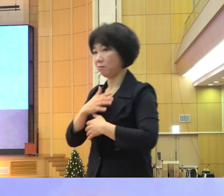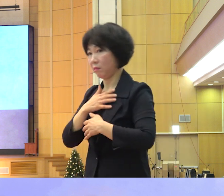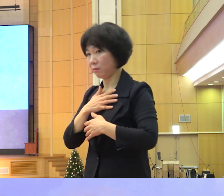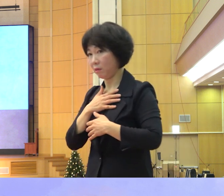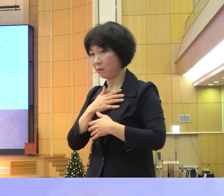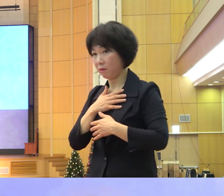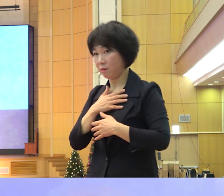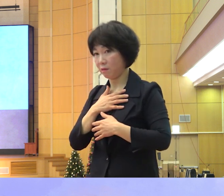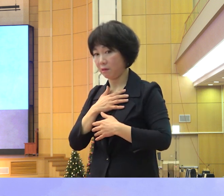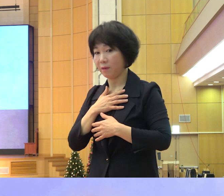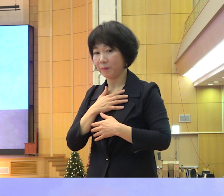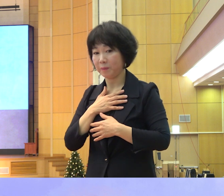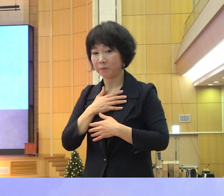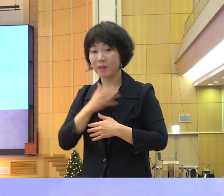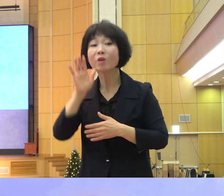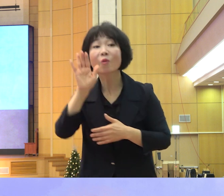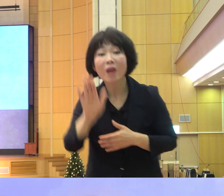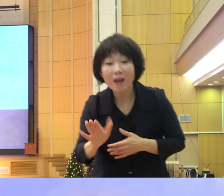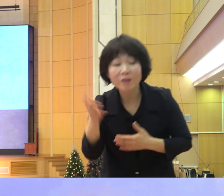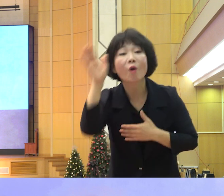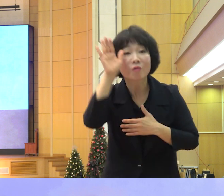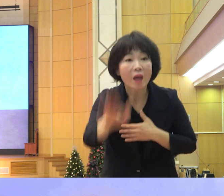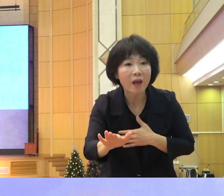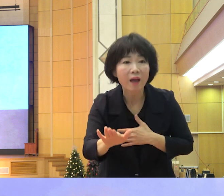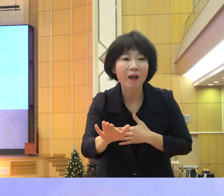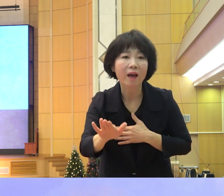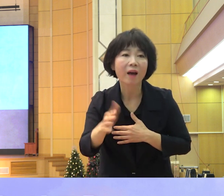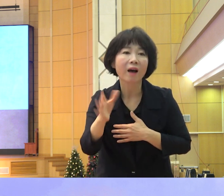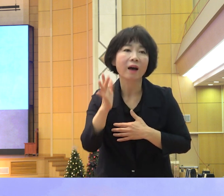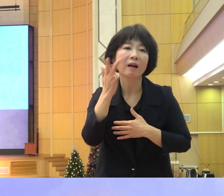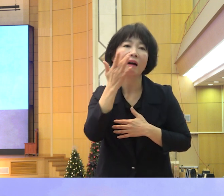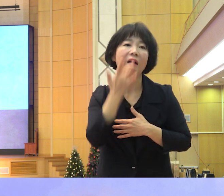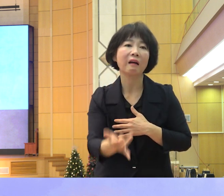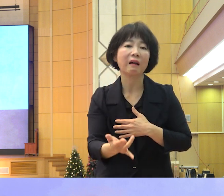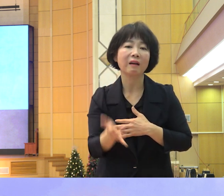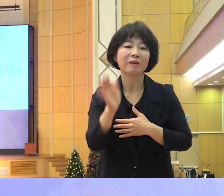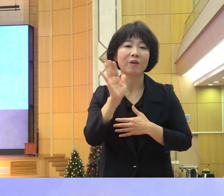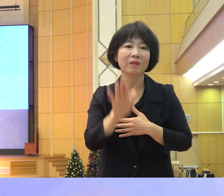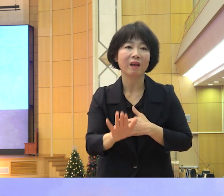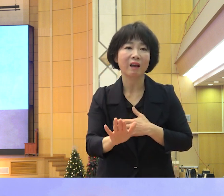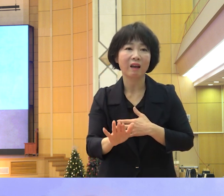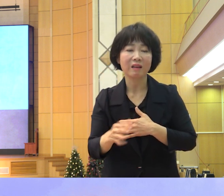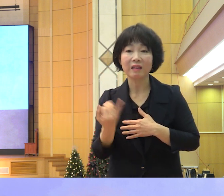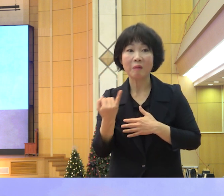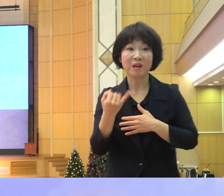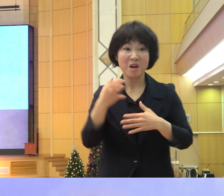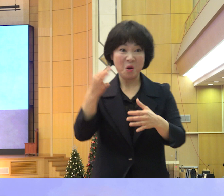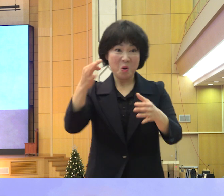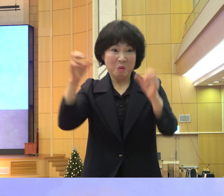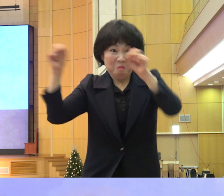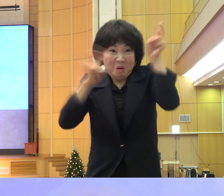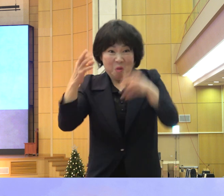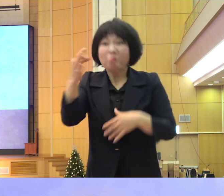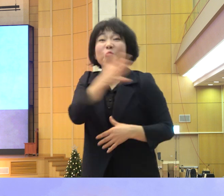그런데 거기가 참 좋았어. 그런데 거기 가서 교회가 멀다고 안 나와.